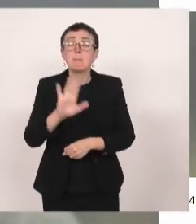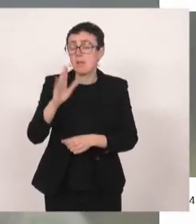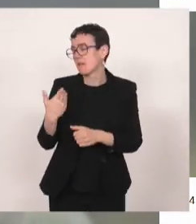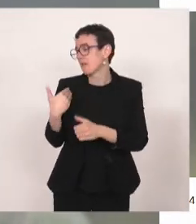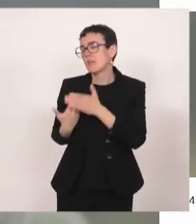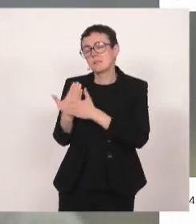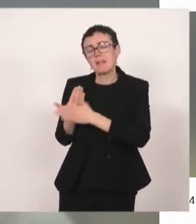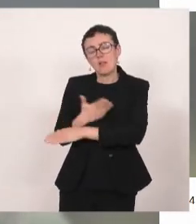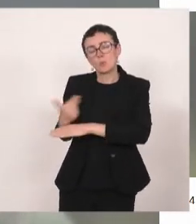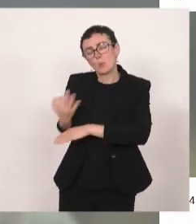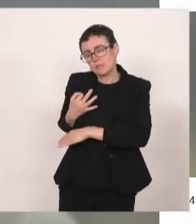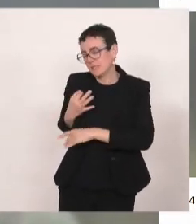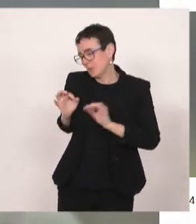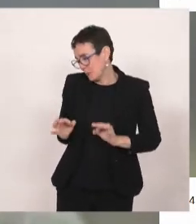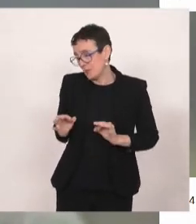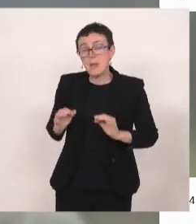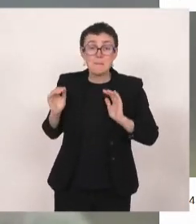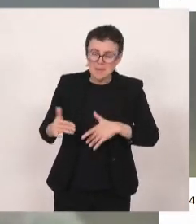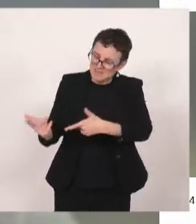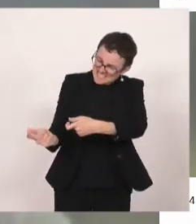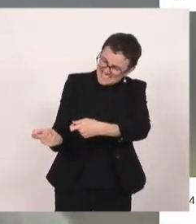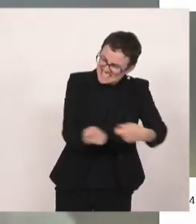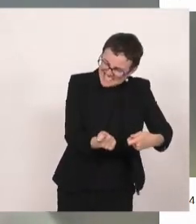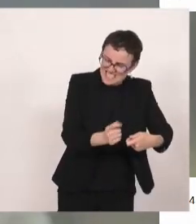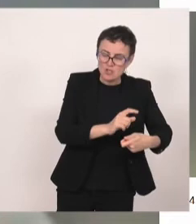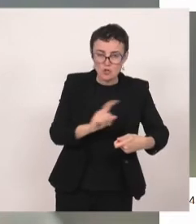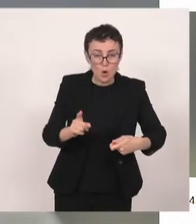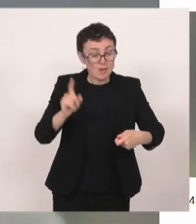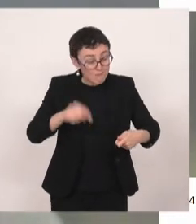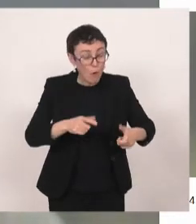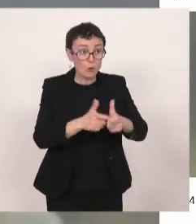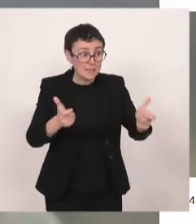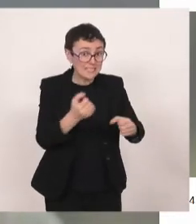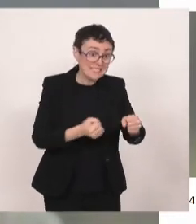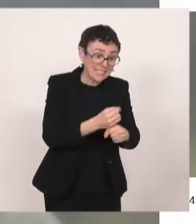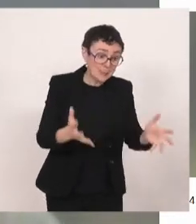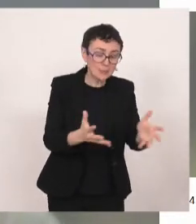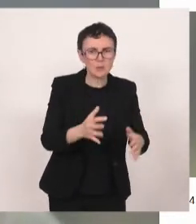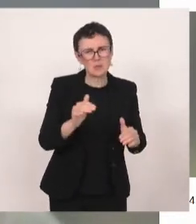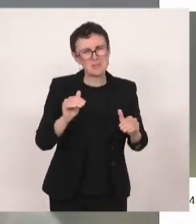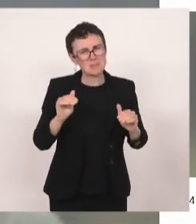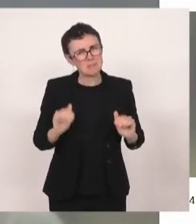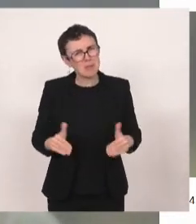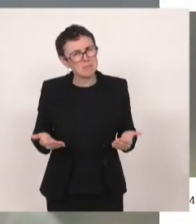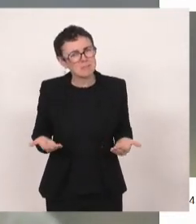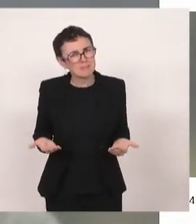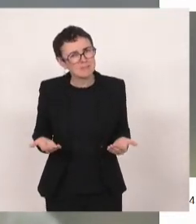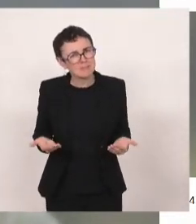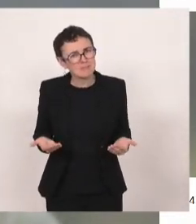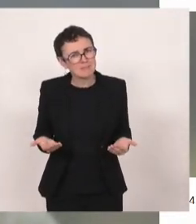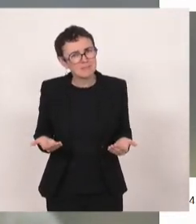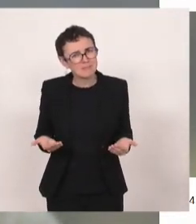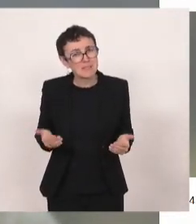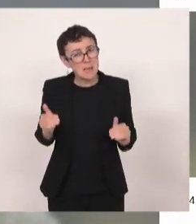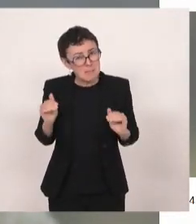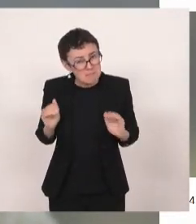de l'entrepreneuriat. Oui, mais même sur l'entrepreneuriat, seulement 15% des bénéficiaires ont créé une